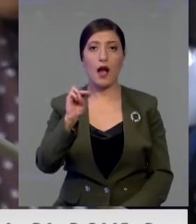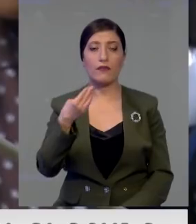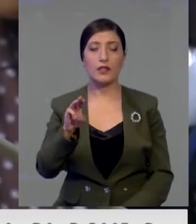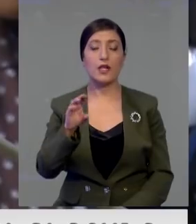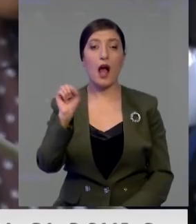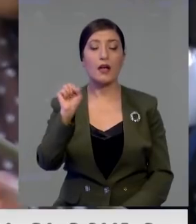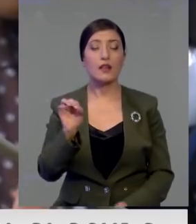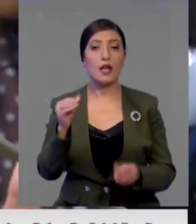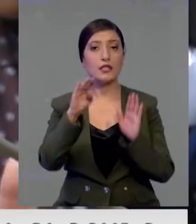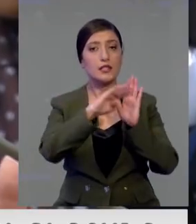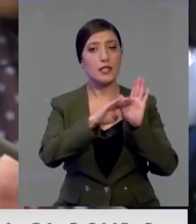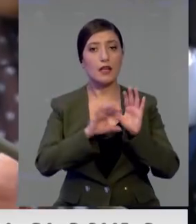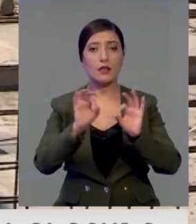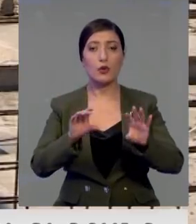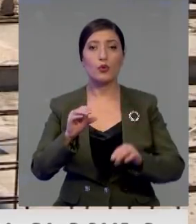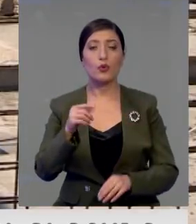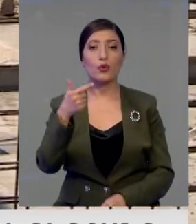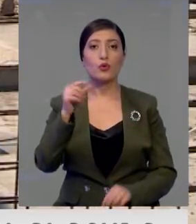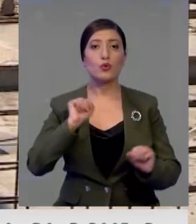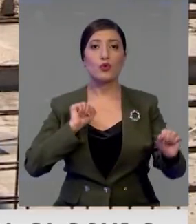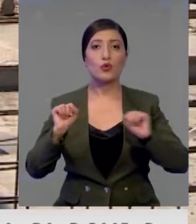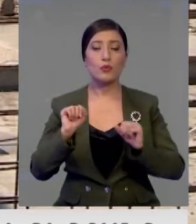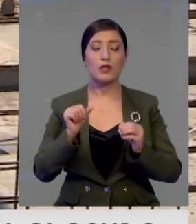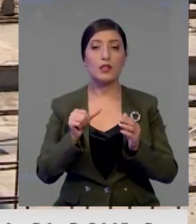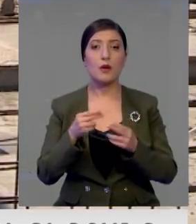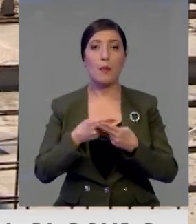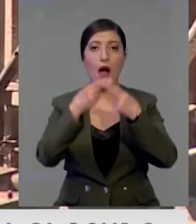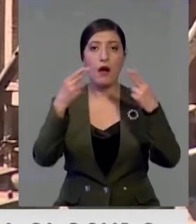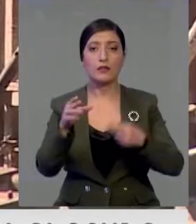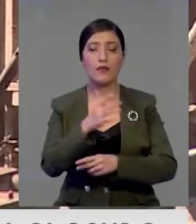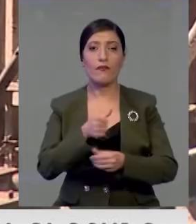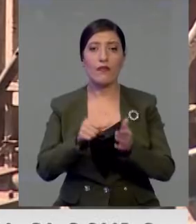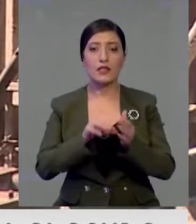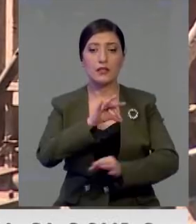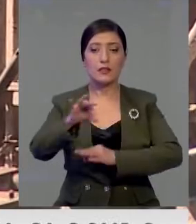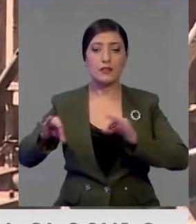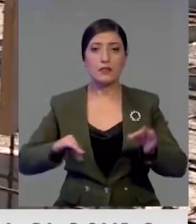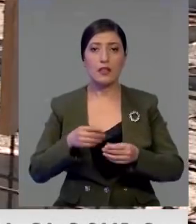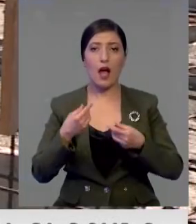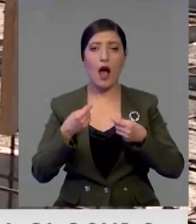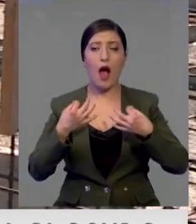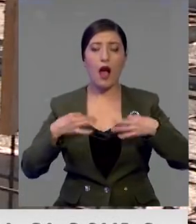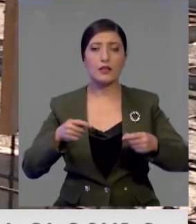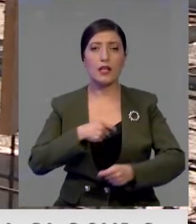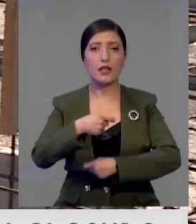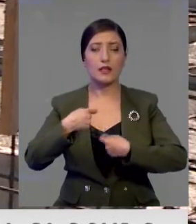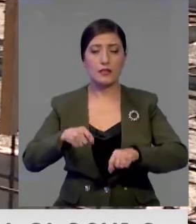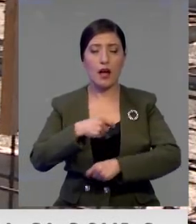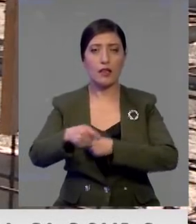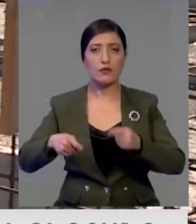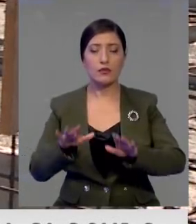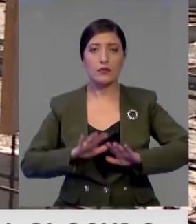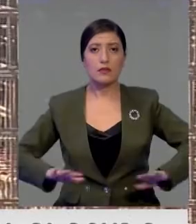ծրագրում Գյումրու հյուսիսային Մաքսատան 6 հեկտարանոց տարածքում ազատ տնտեսական գոտի, ոստիկանության բաժին եւ այլ վարչական